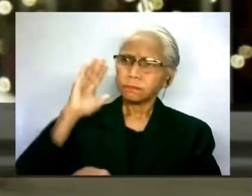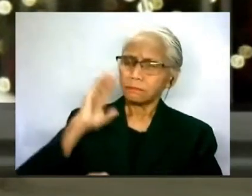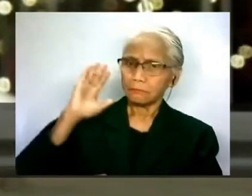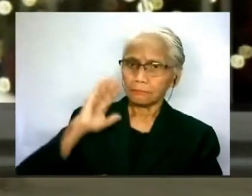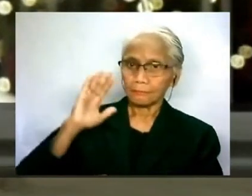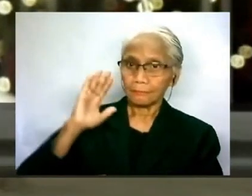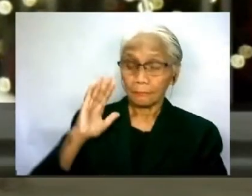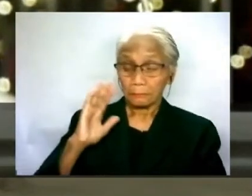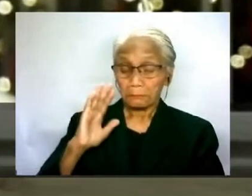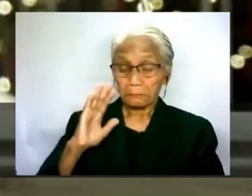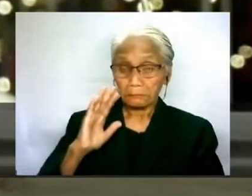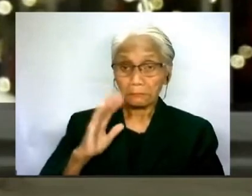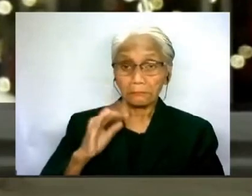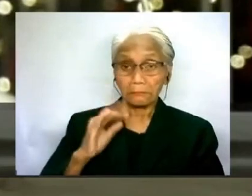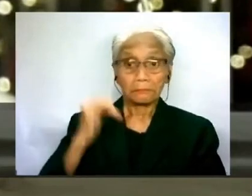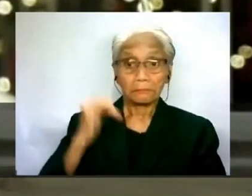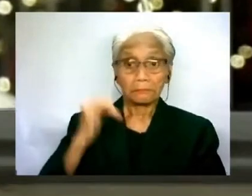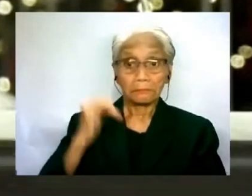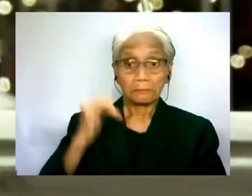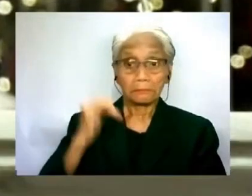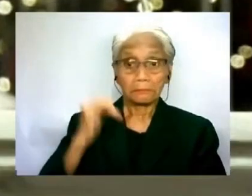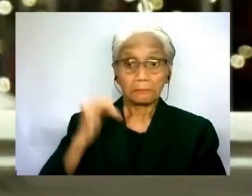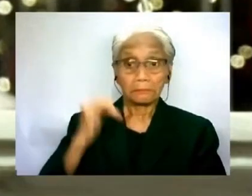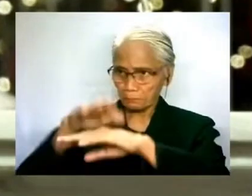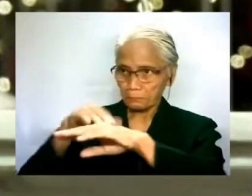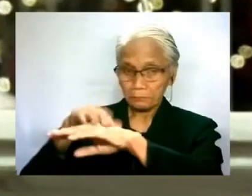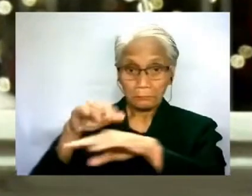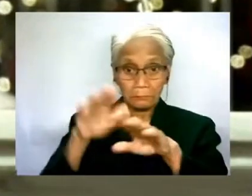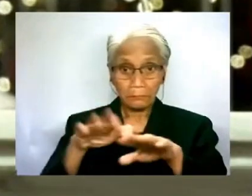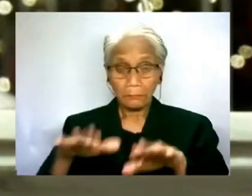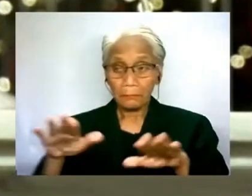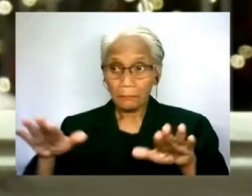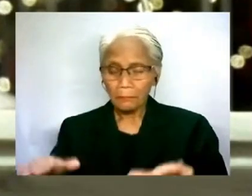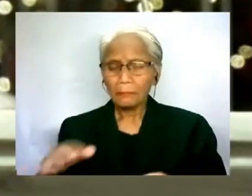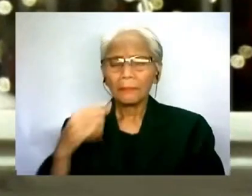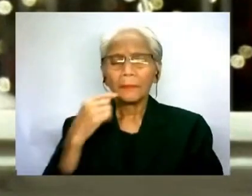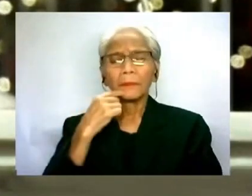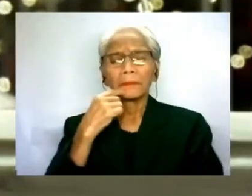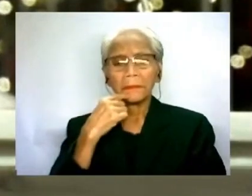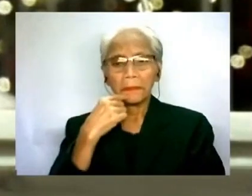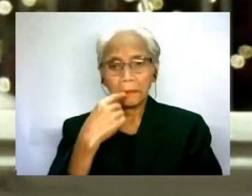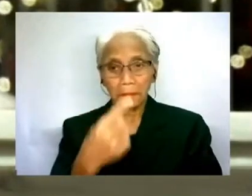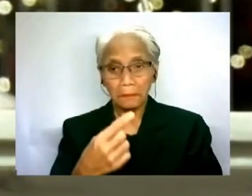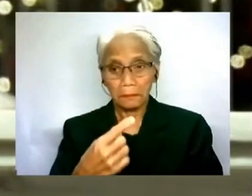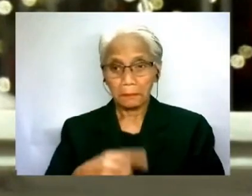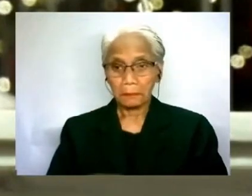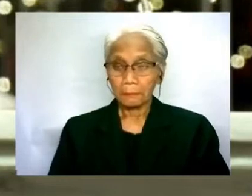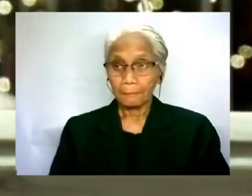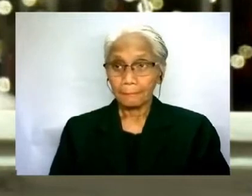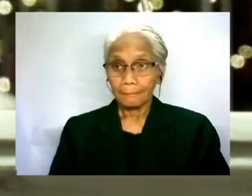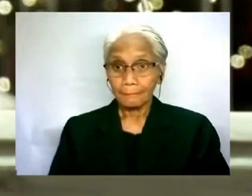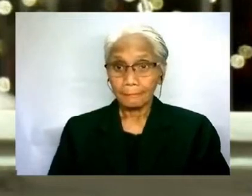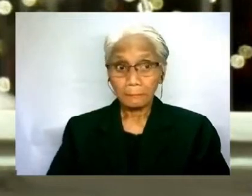ni Jacob ang mga anak niya at kanyang sinabi, "Kayo mga